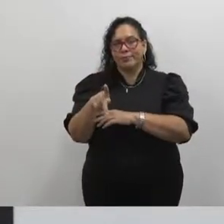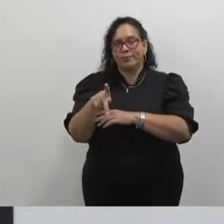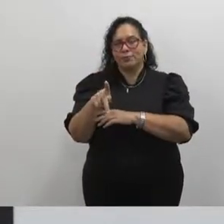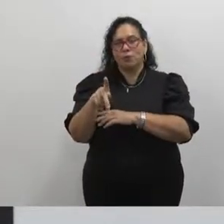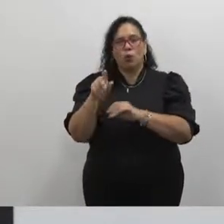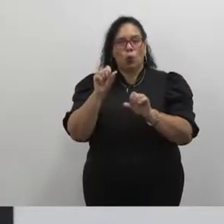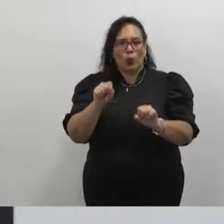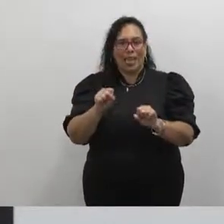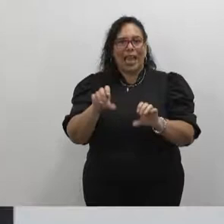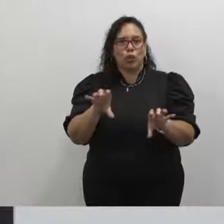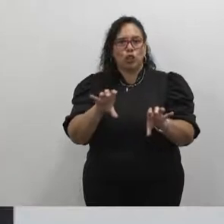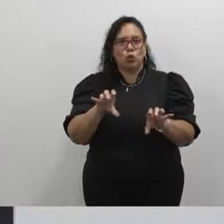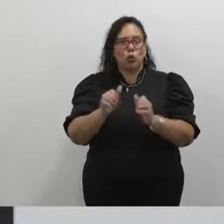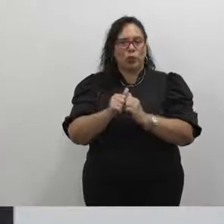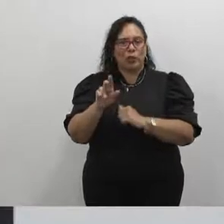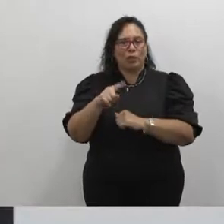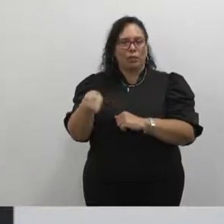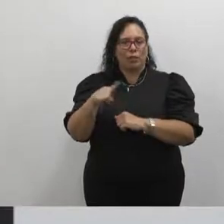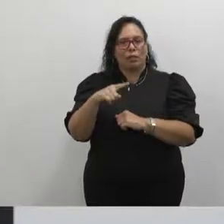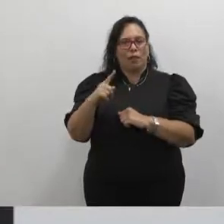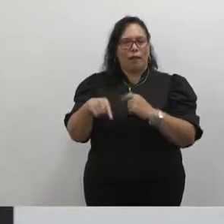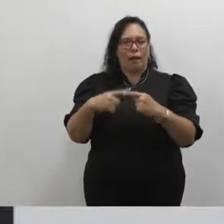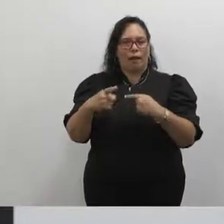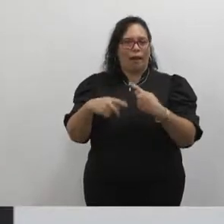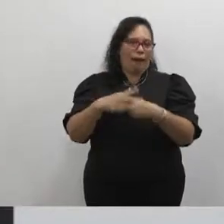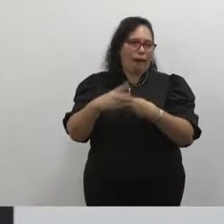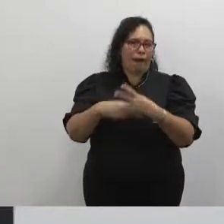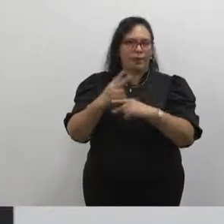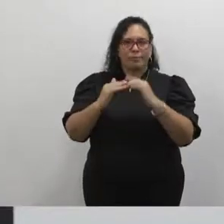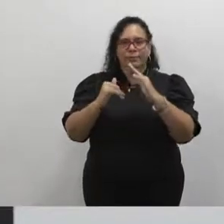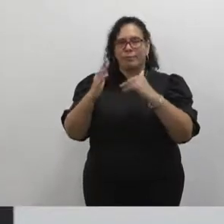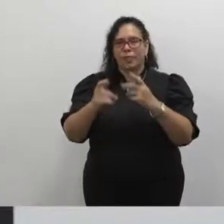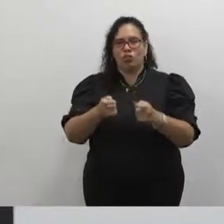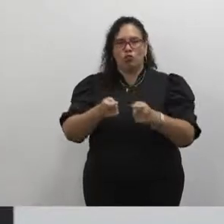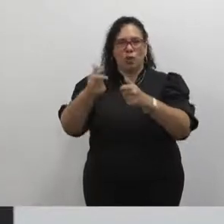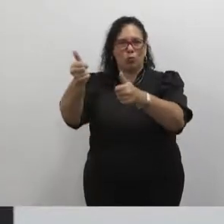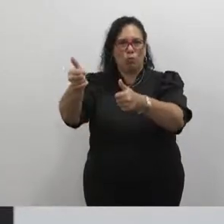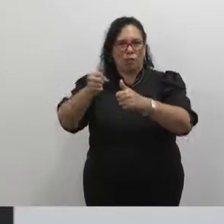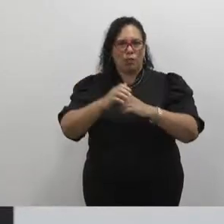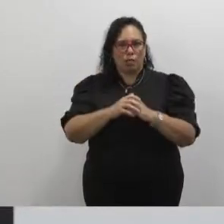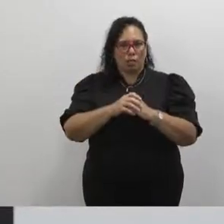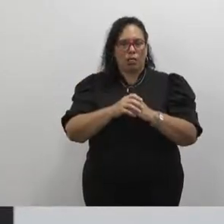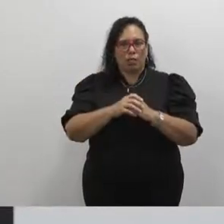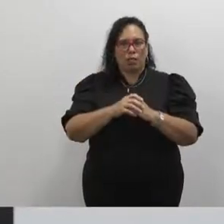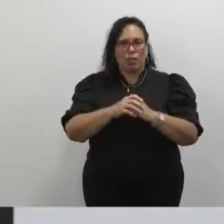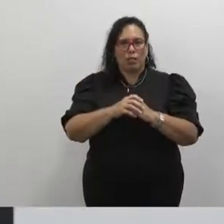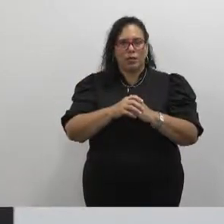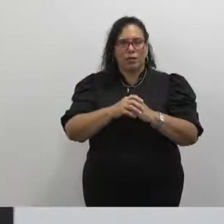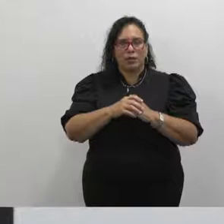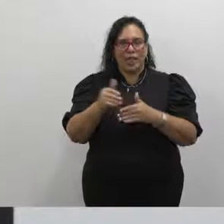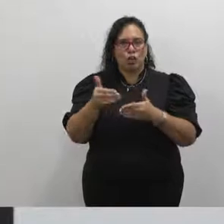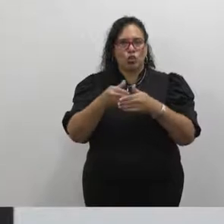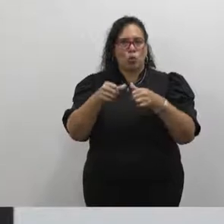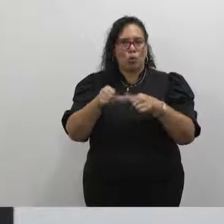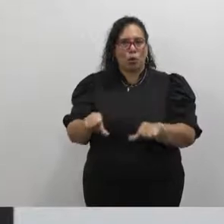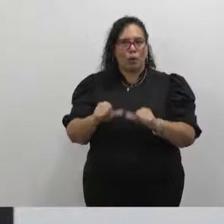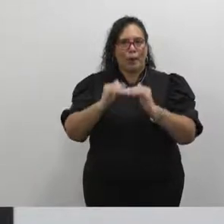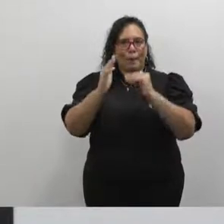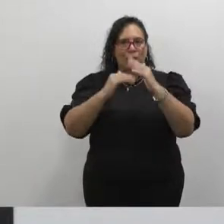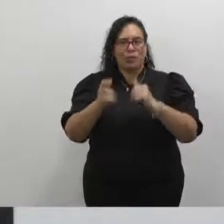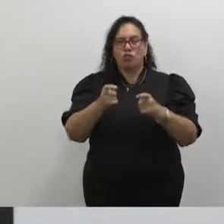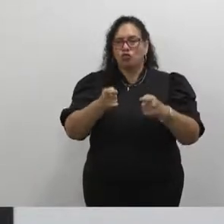tới ai chơi bàn là tầm bậc đó thời những đặt cho chúng mua mấy cái hàm miên cho